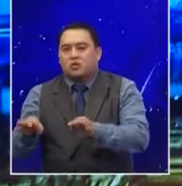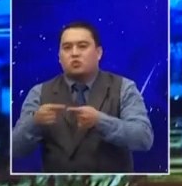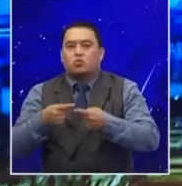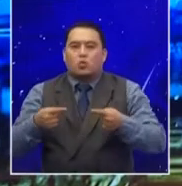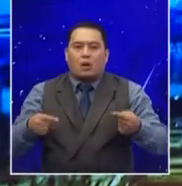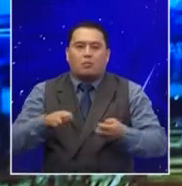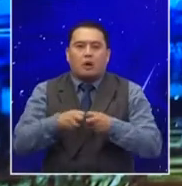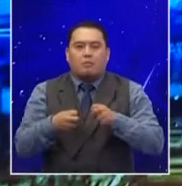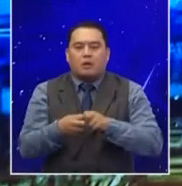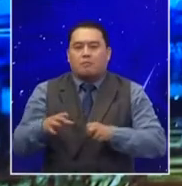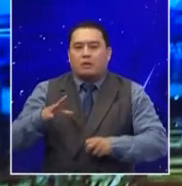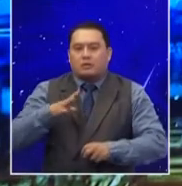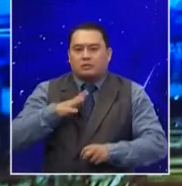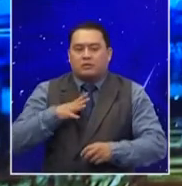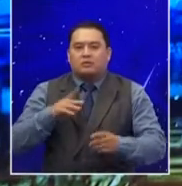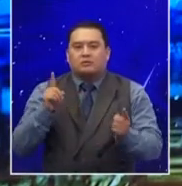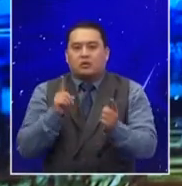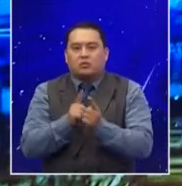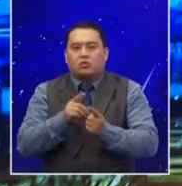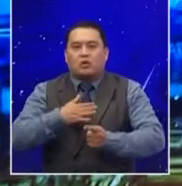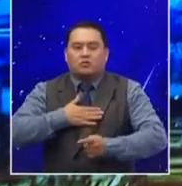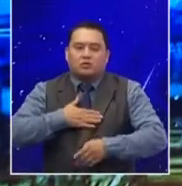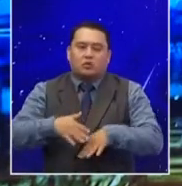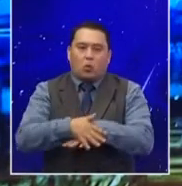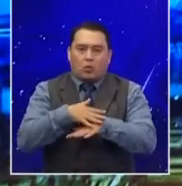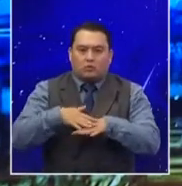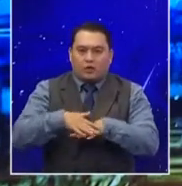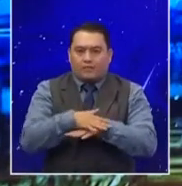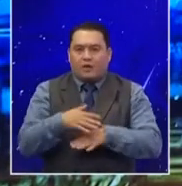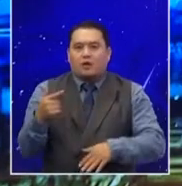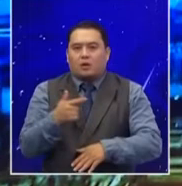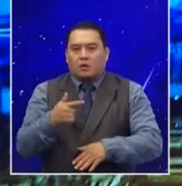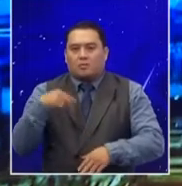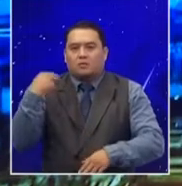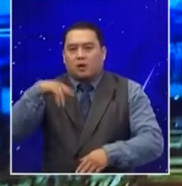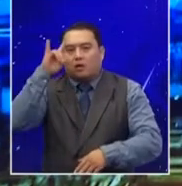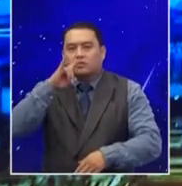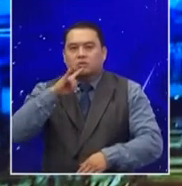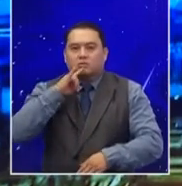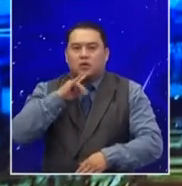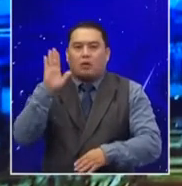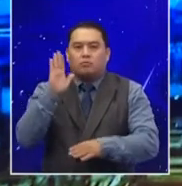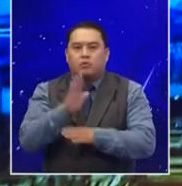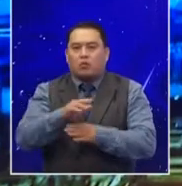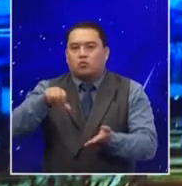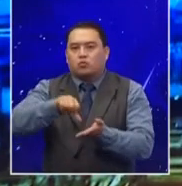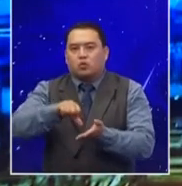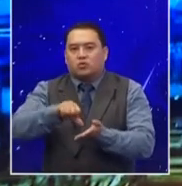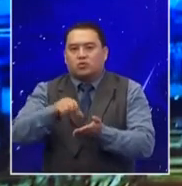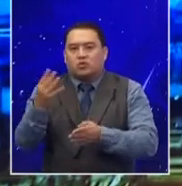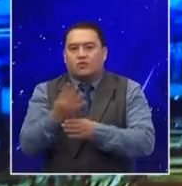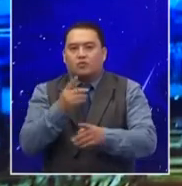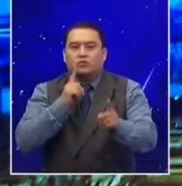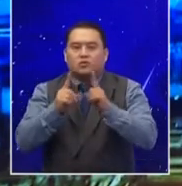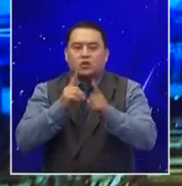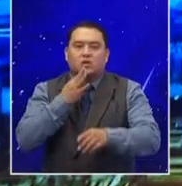с которыми приходится сталкиваться некоторым нашим согражданам. Так высказался президент Касым-Жомарт Токаев, принимая участие в 4-м